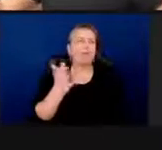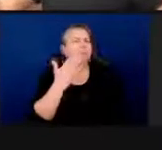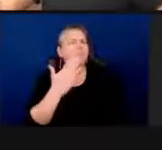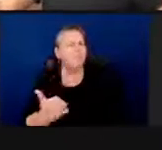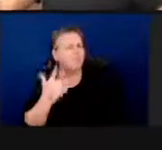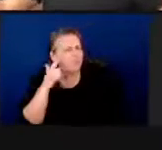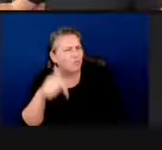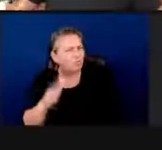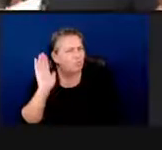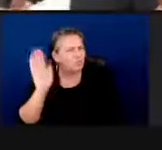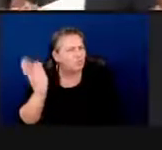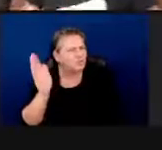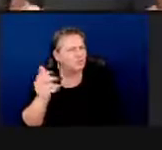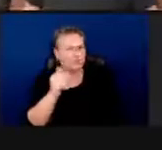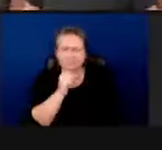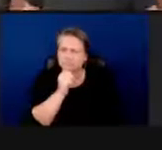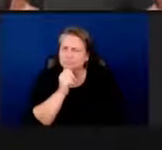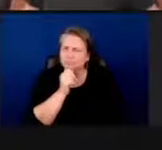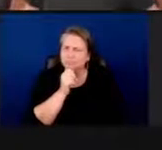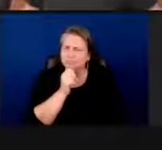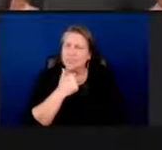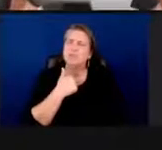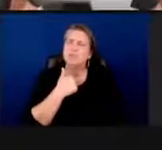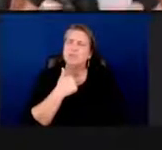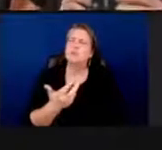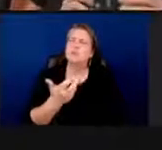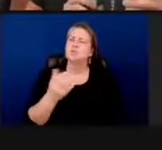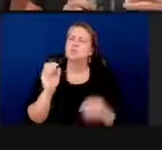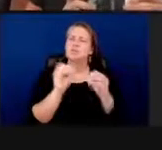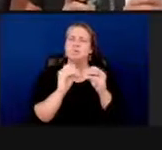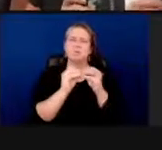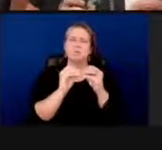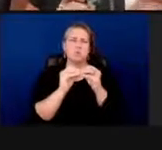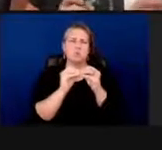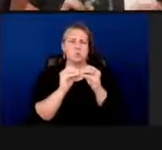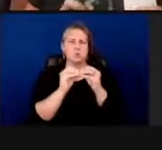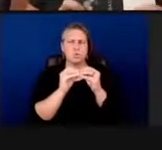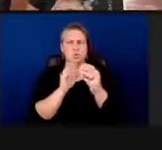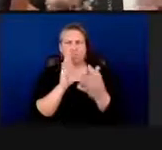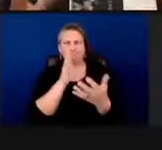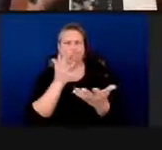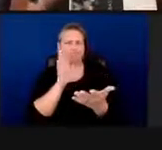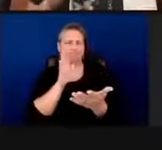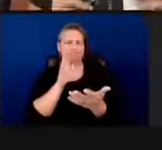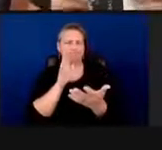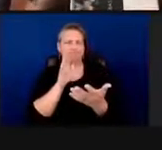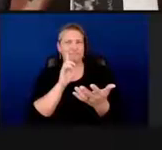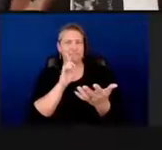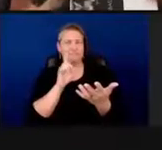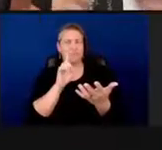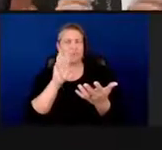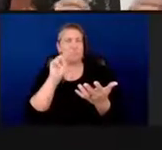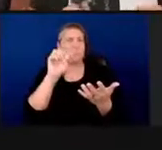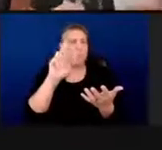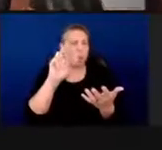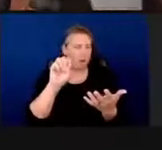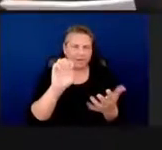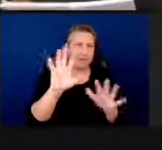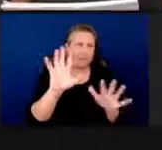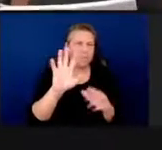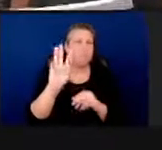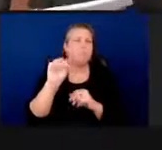شكرا لكم جميعا على هذا العرض. أريد أن أحيي المدارس